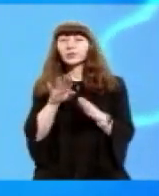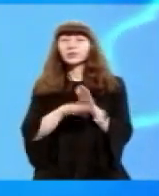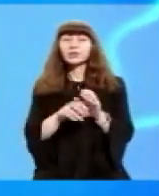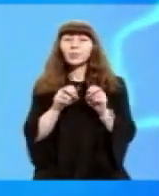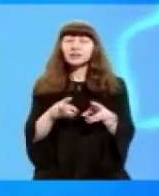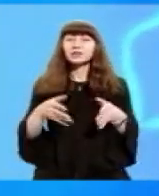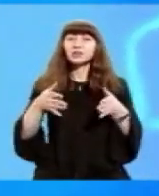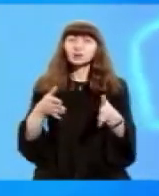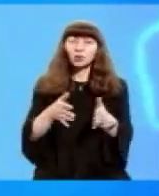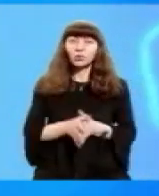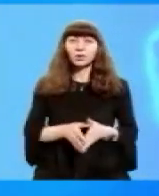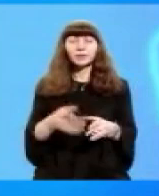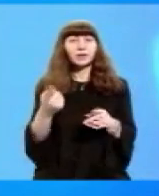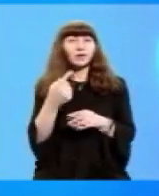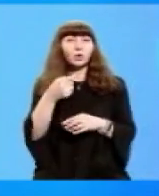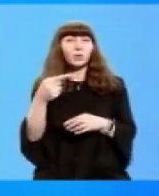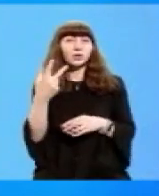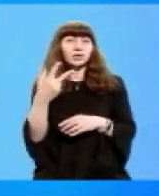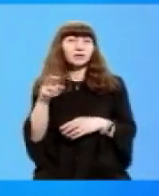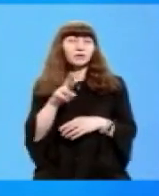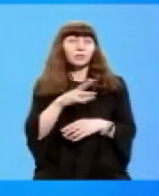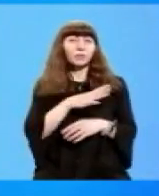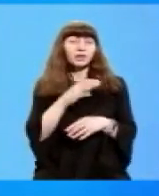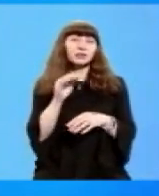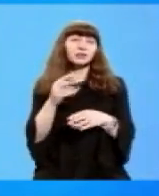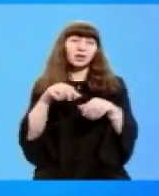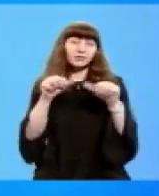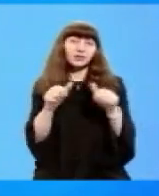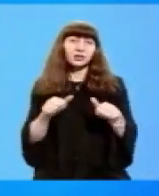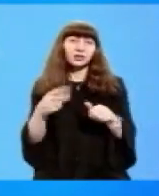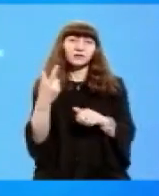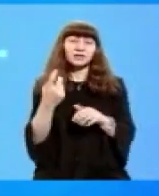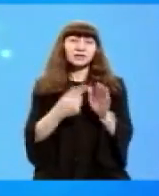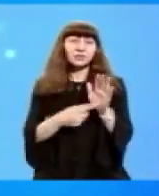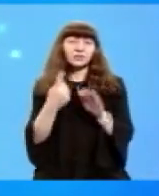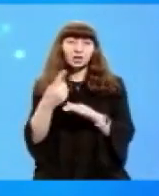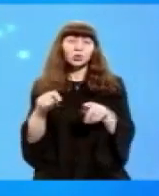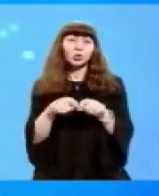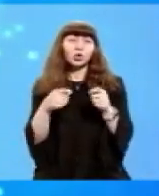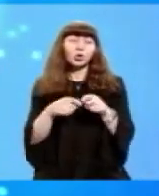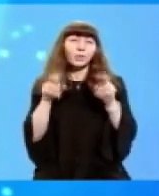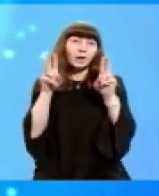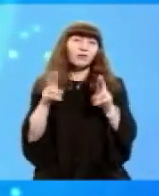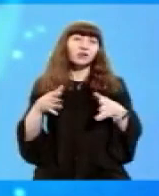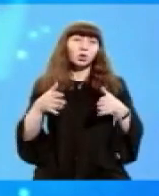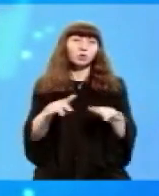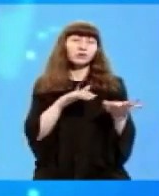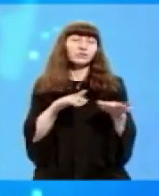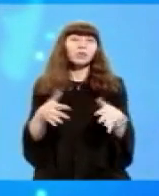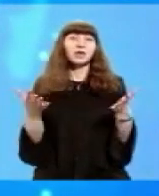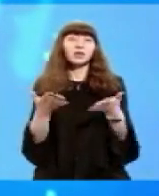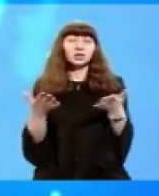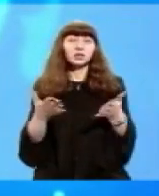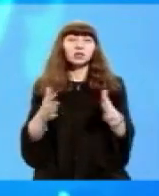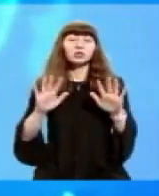безопасности на дорогах области. С 1 по 3 января было зафиксировано 271 нарушение правил дорожного движения. О том, какие